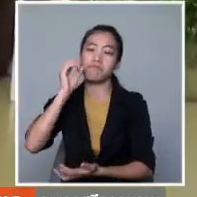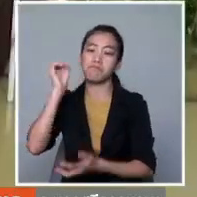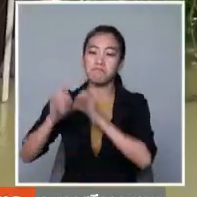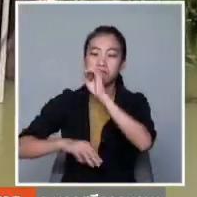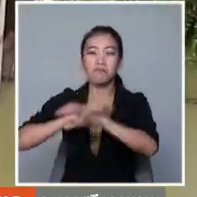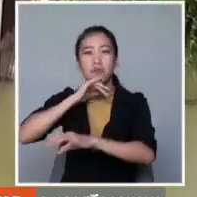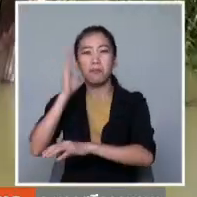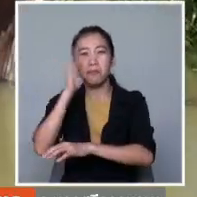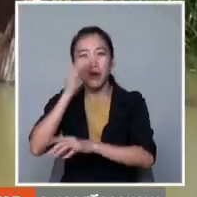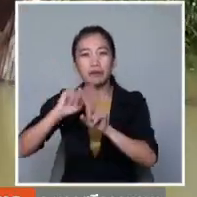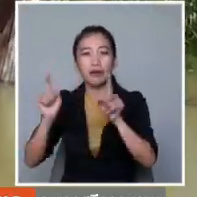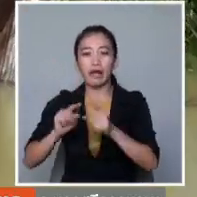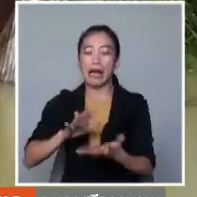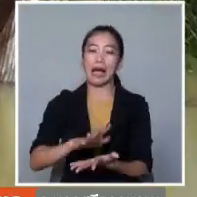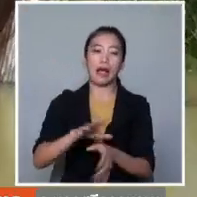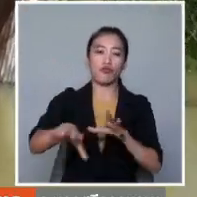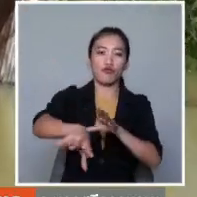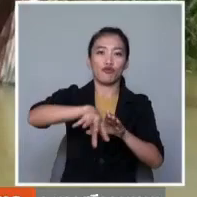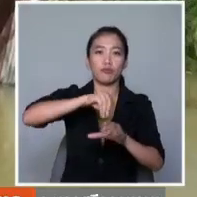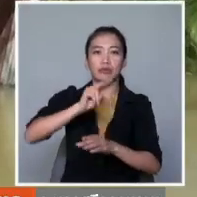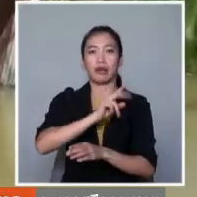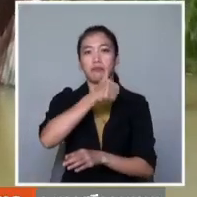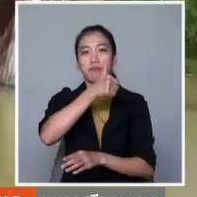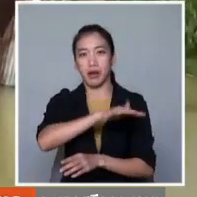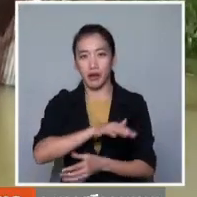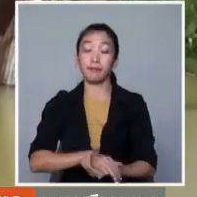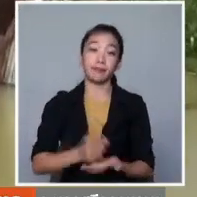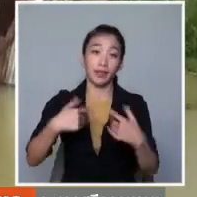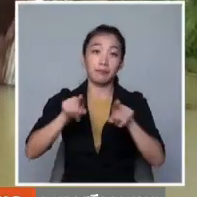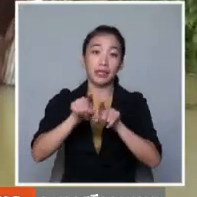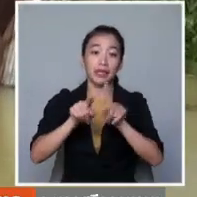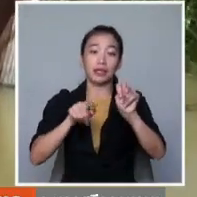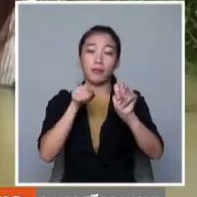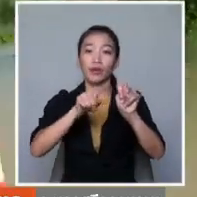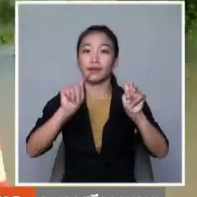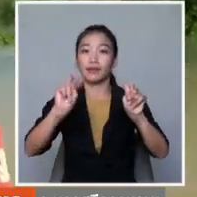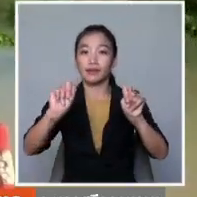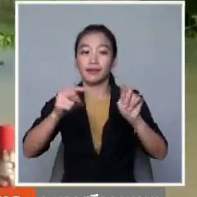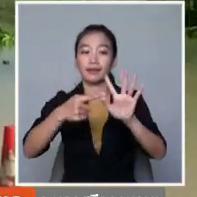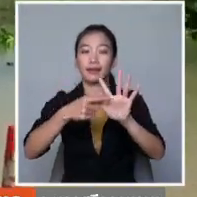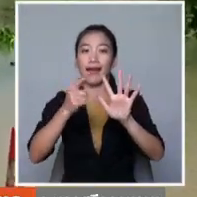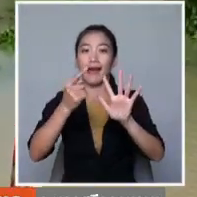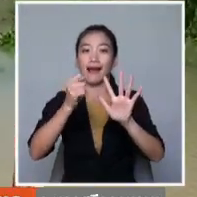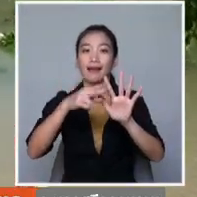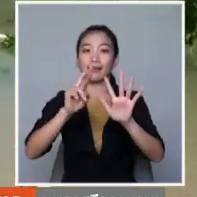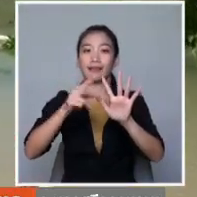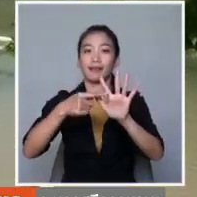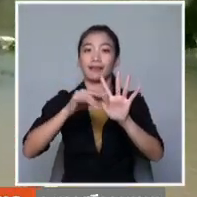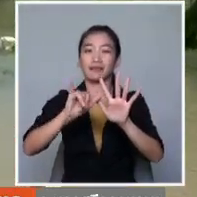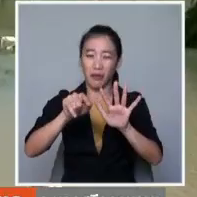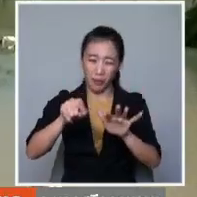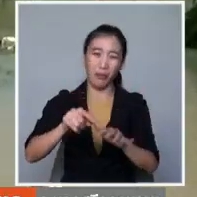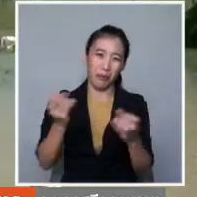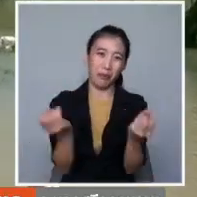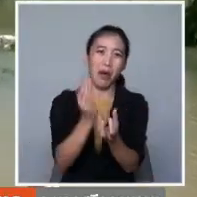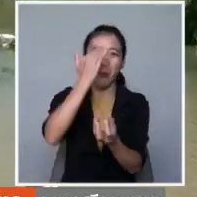ชาวบ้านในพื้นที่ตำบลนาทรายซึ่งเป็นพื้นที่ท้ายน้ำกำลังได้รับผลกระทบมากที่สุดเลยค่ะบางรายเนี่ยเริ่มมีอา